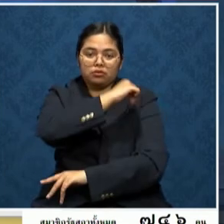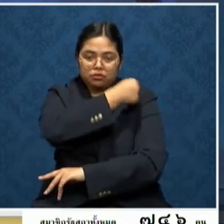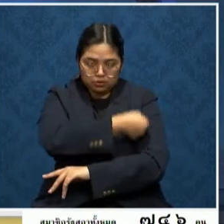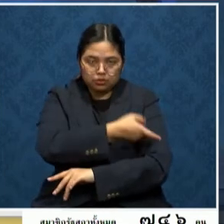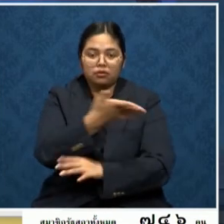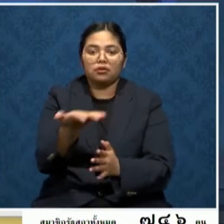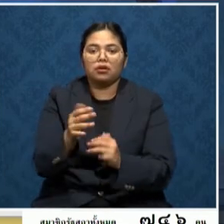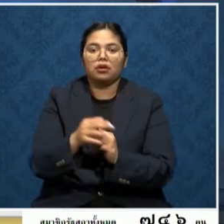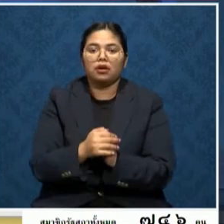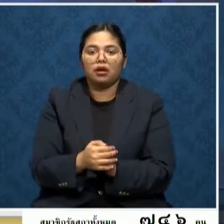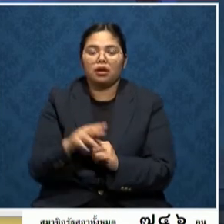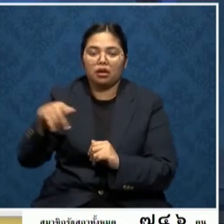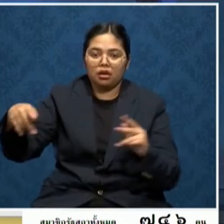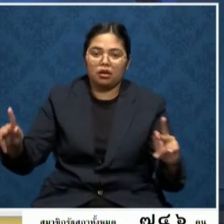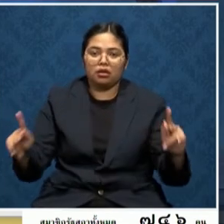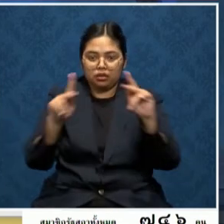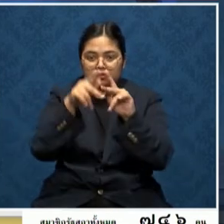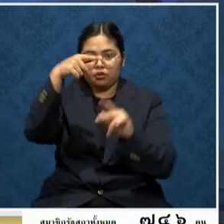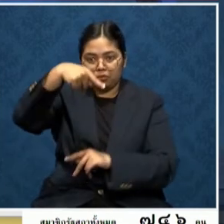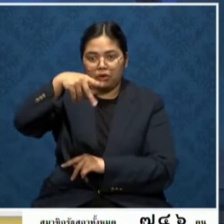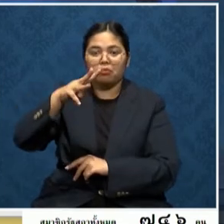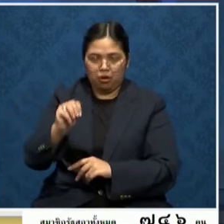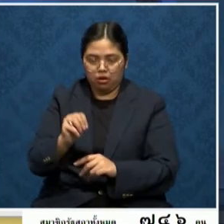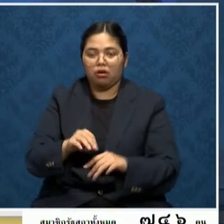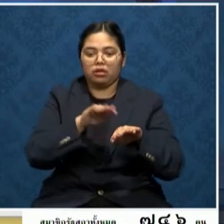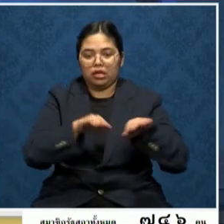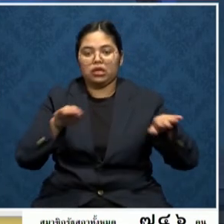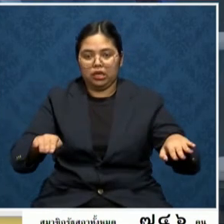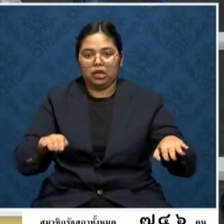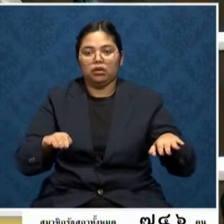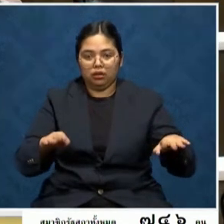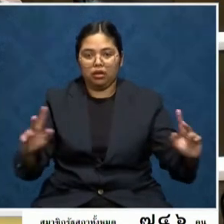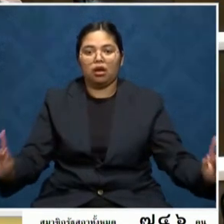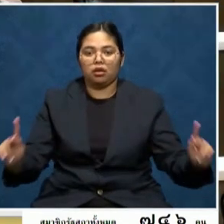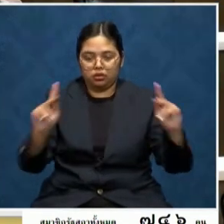วงพม.เห็นไหมคะเรื่องเด็กเล็กผูกพันกับหลายกระทรวงมากๆแต่ไม่มีใครอยู่สักคนเลยนะคะตอนนี้